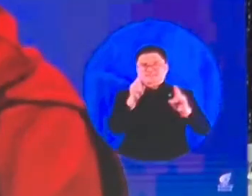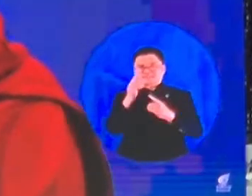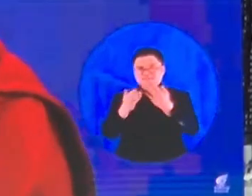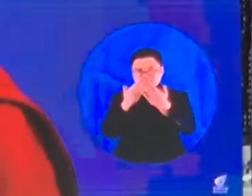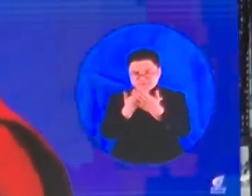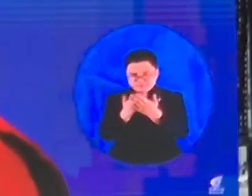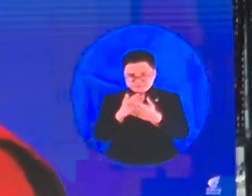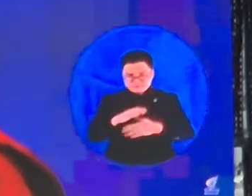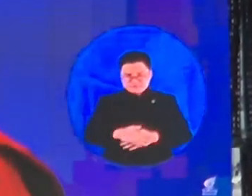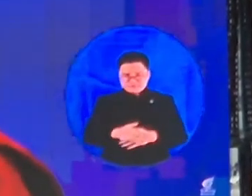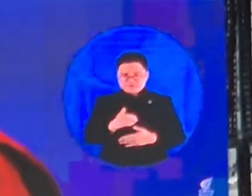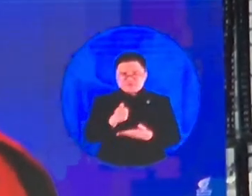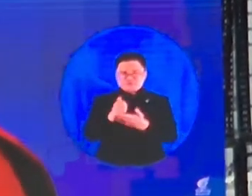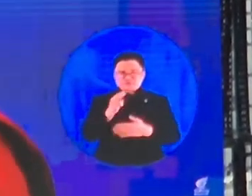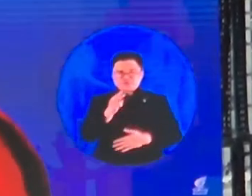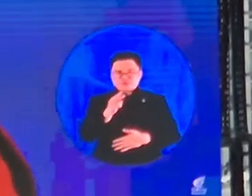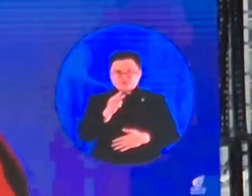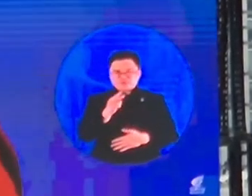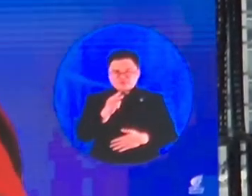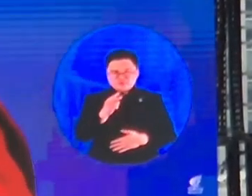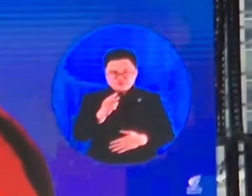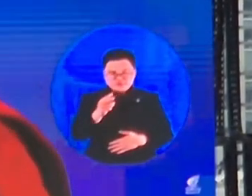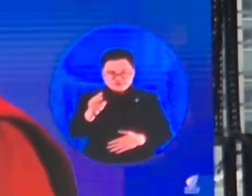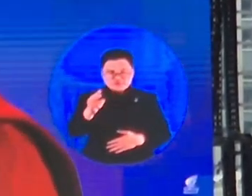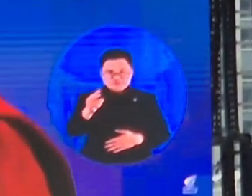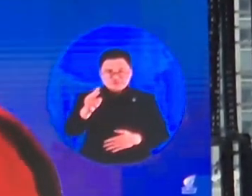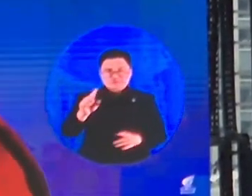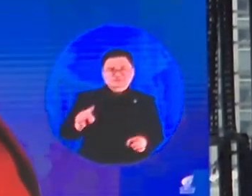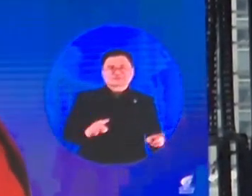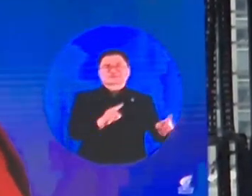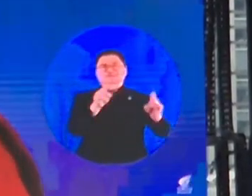살려주시옵소서. 주여,